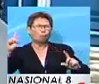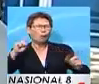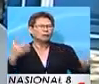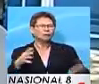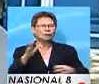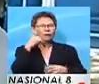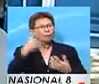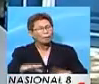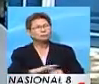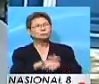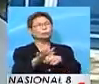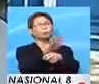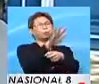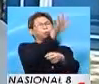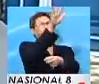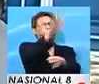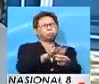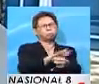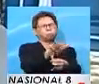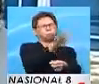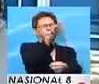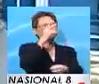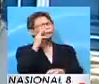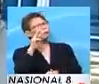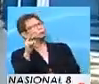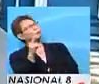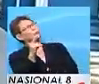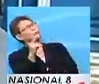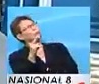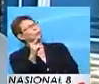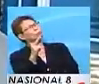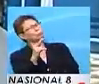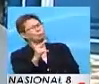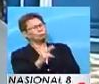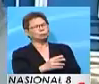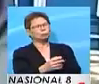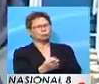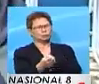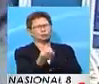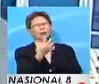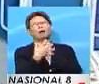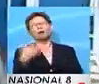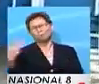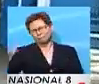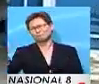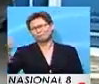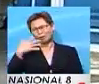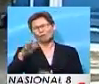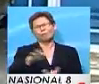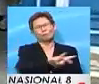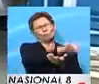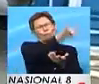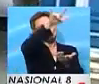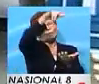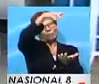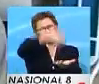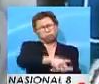tu tengok asap ah tu kami Pi belakang tengok tak ada apa pun lepas tu Pusing belakang tu baru tahu Kata Depa kata Pesawat apa pesawat